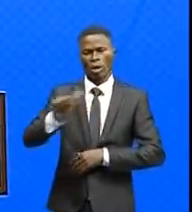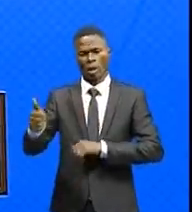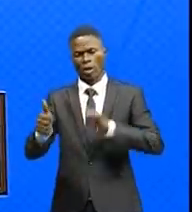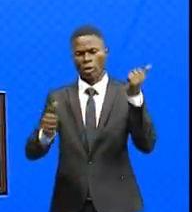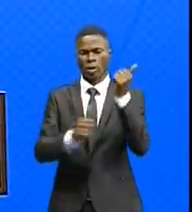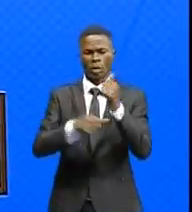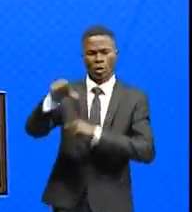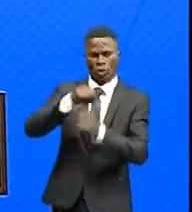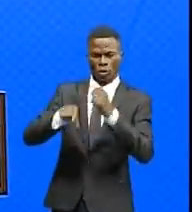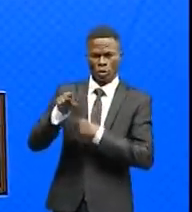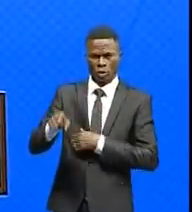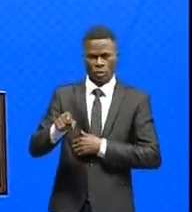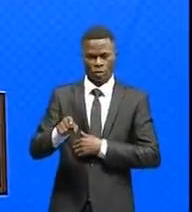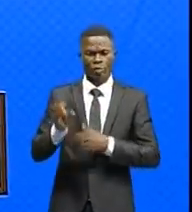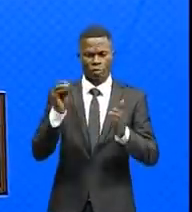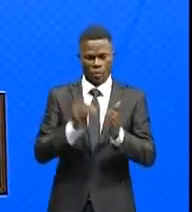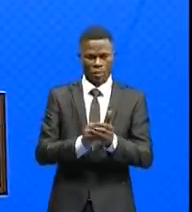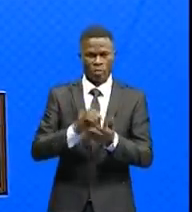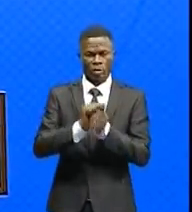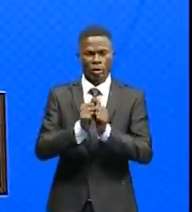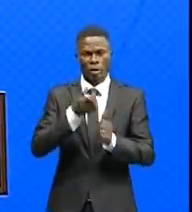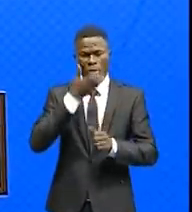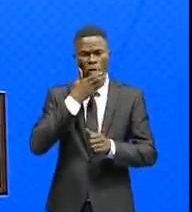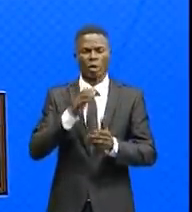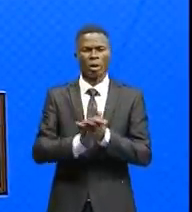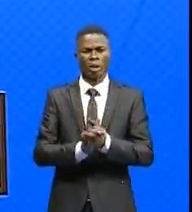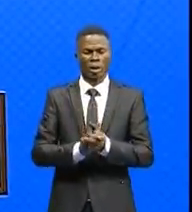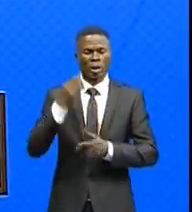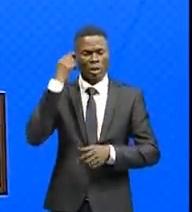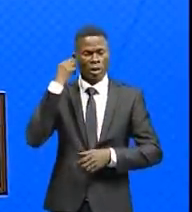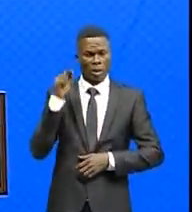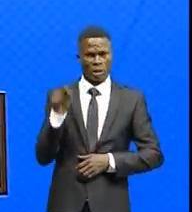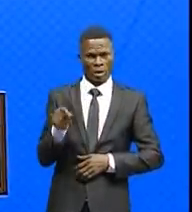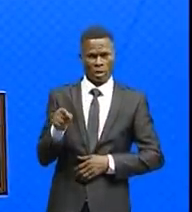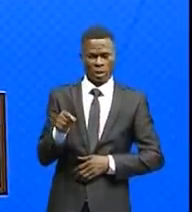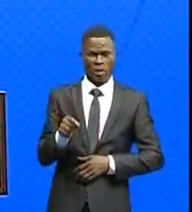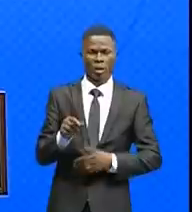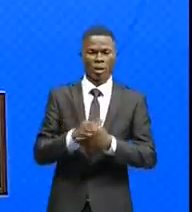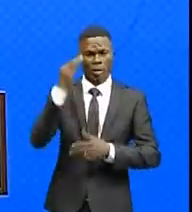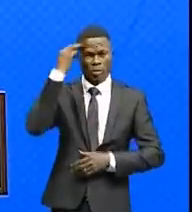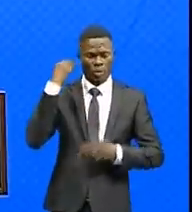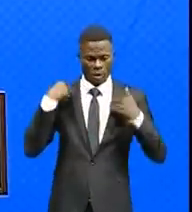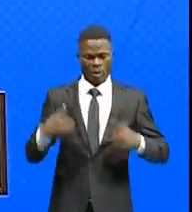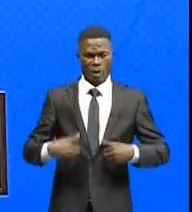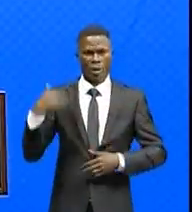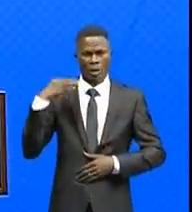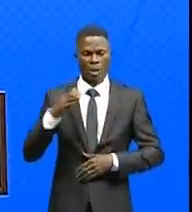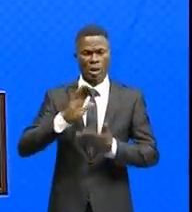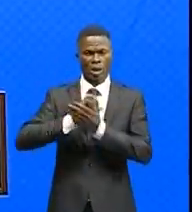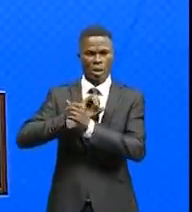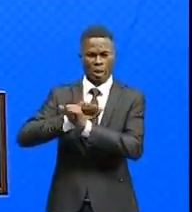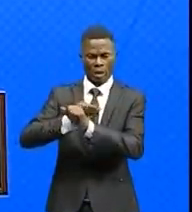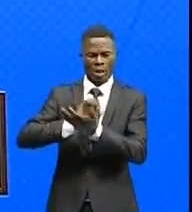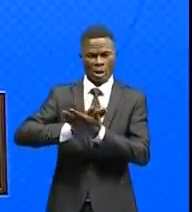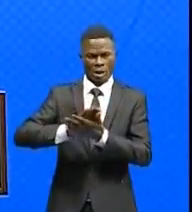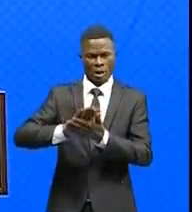autres. Revenant sur l'épidémie de méningite à Banalia, le ministre de la Santé publique, Hygiène et